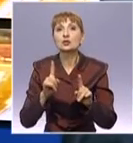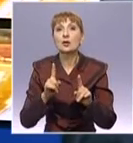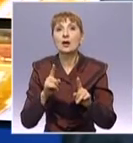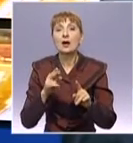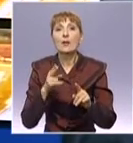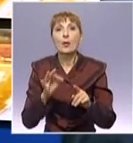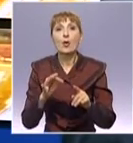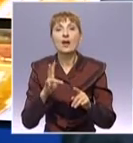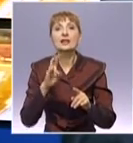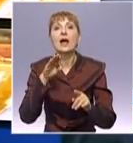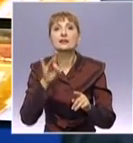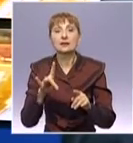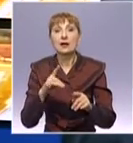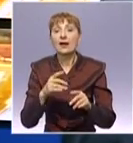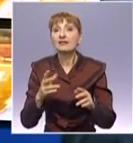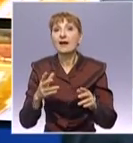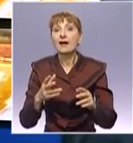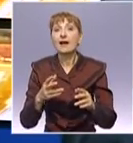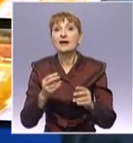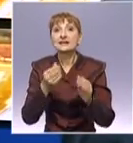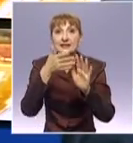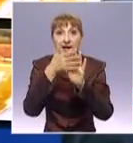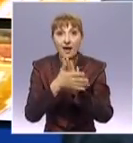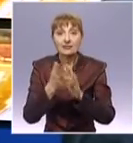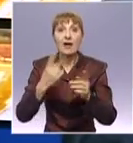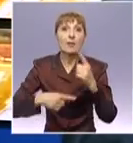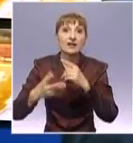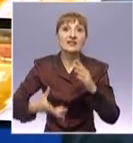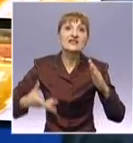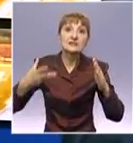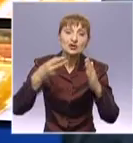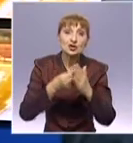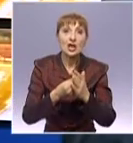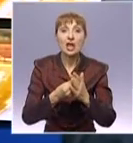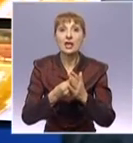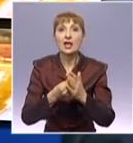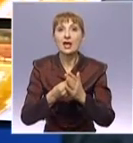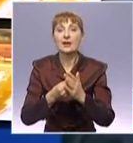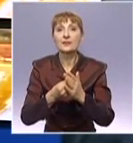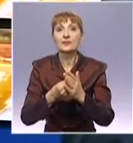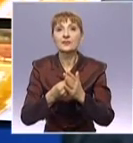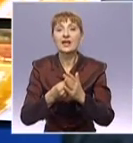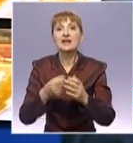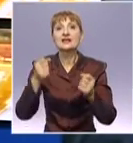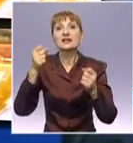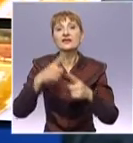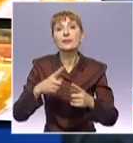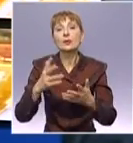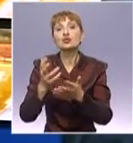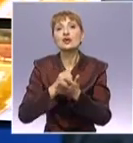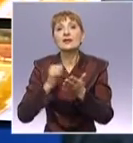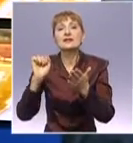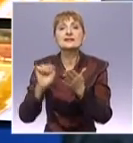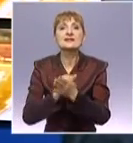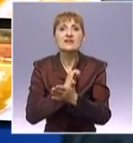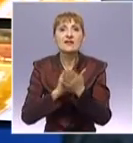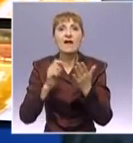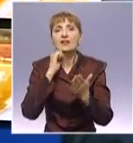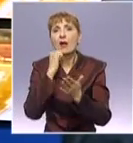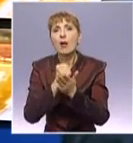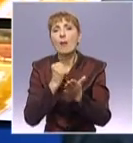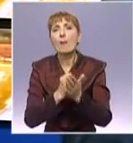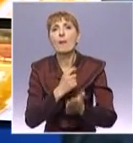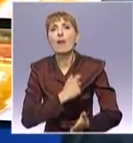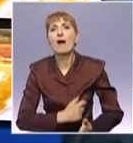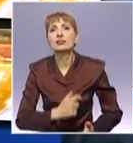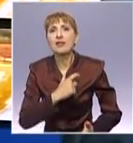НАТРу, это возмещение затрат, связанное с получением соответствующих сертификатов, патентов, то есть то, что